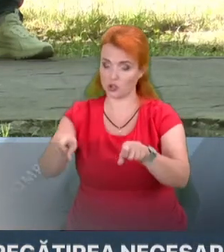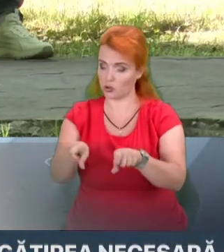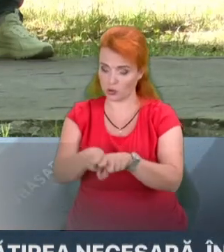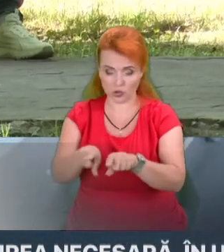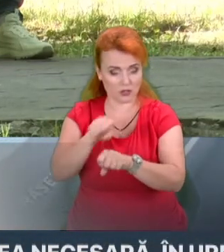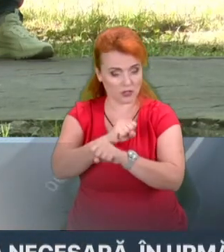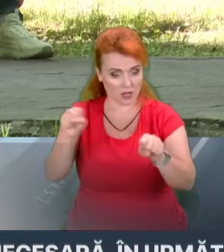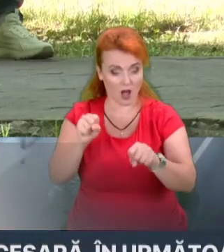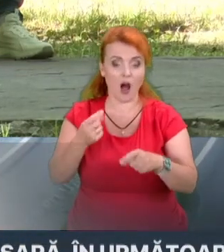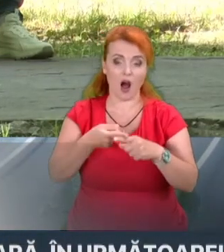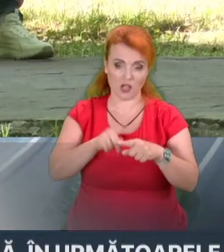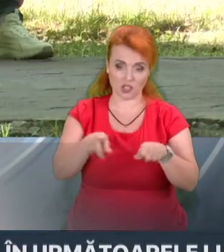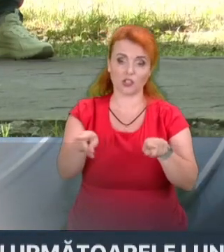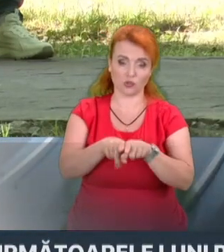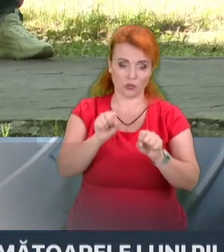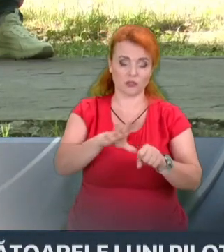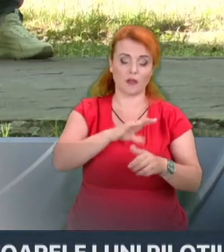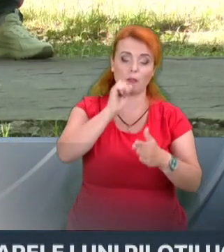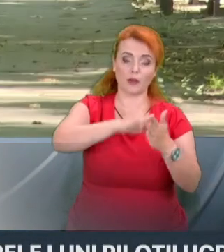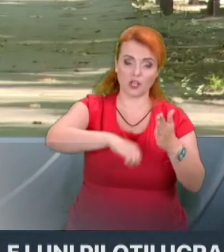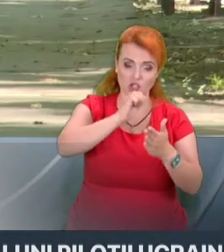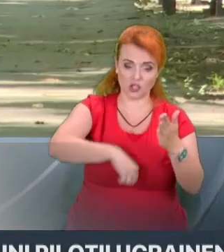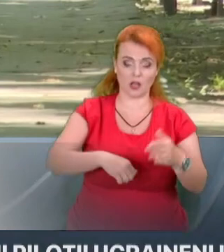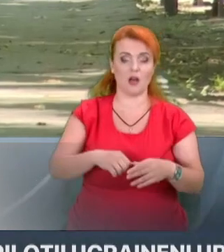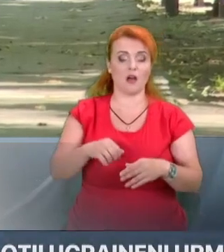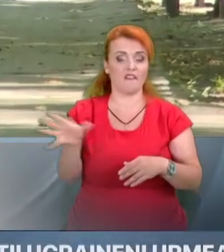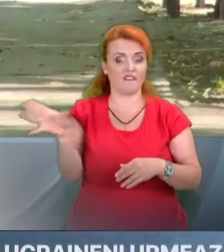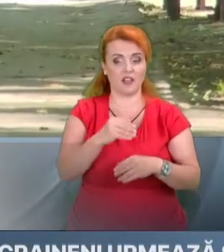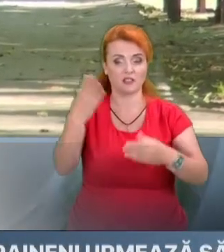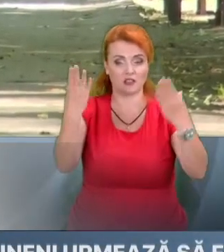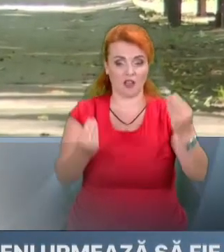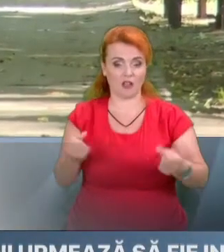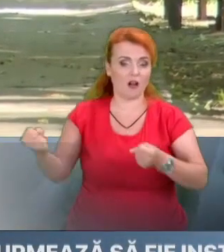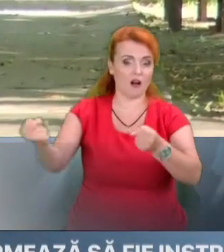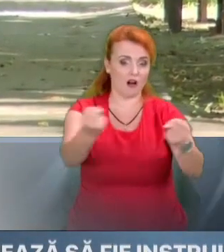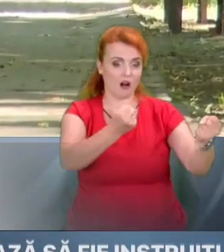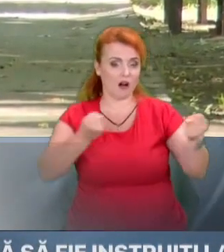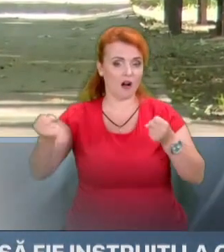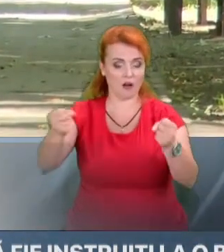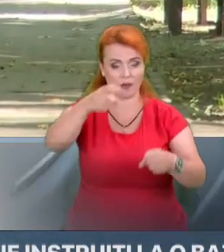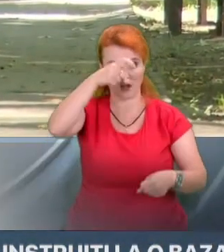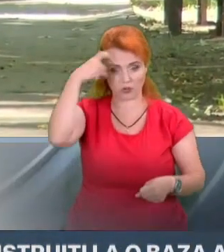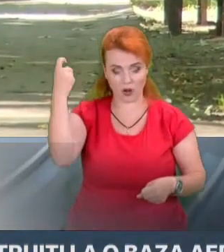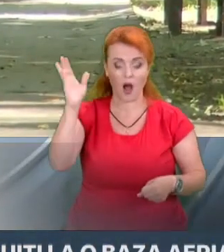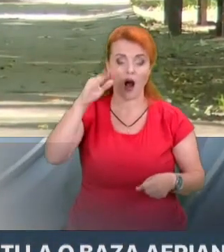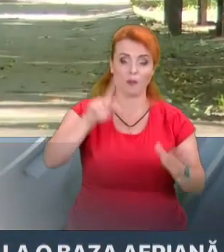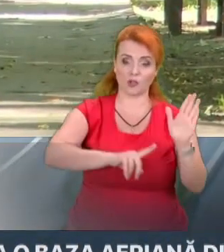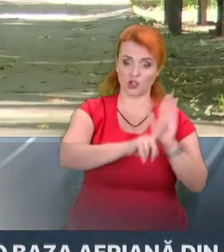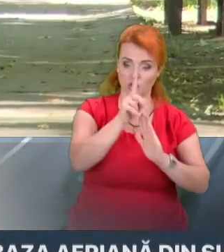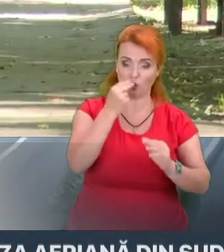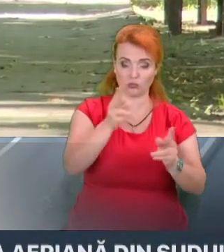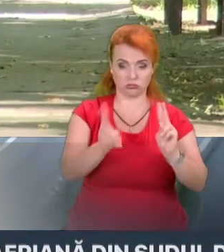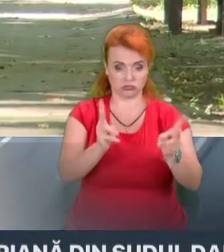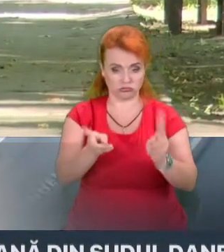când toată ziua cu produsele am mers prin căldura aceasta și apoi pregătim din ele